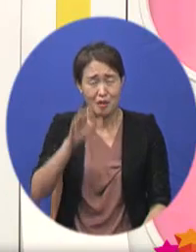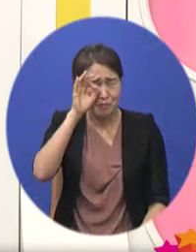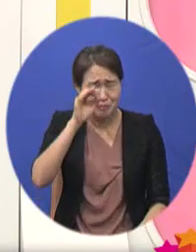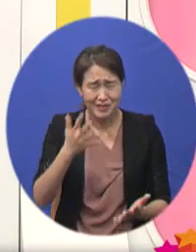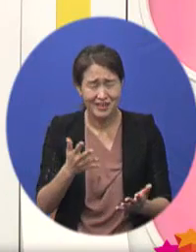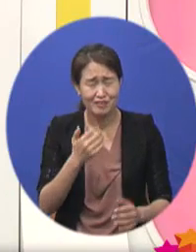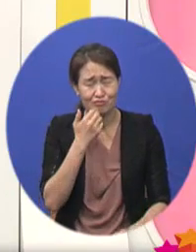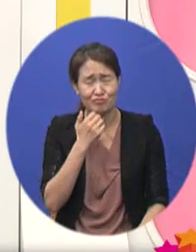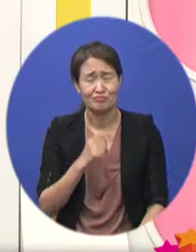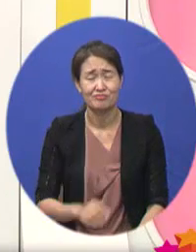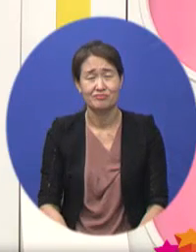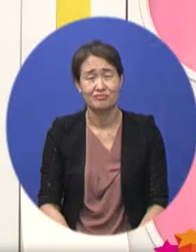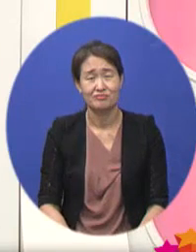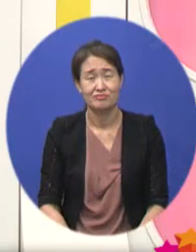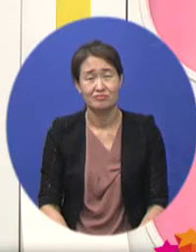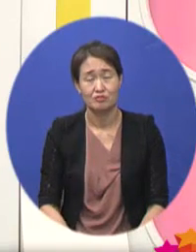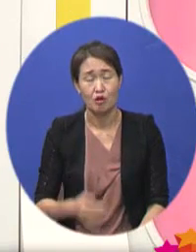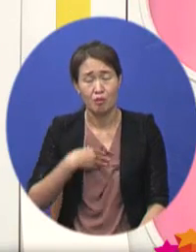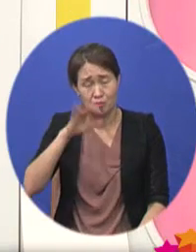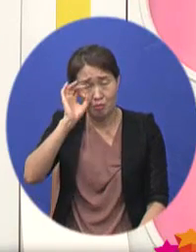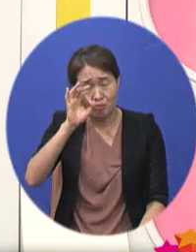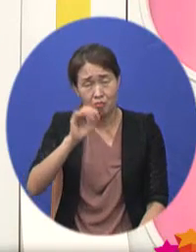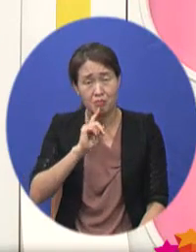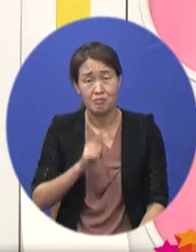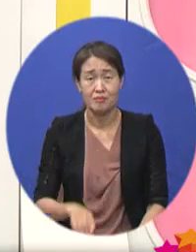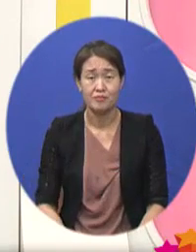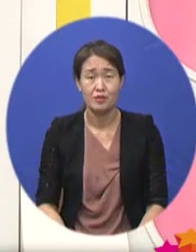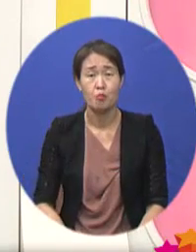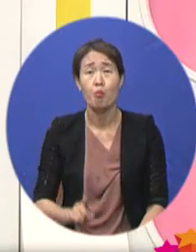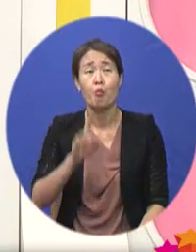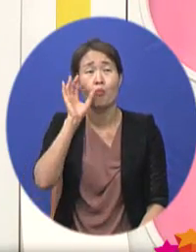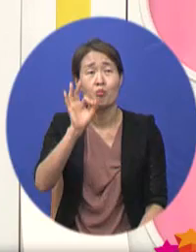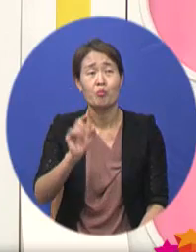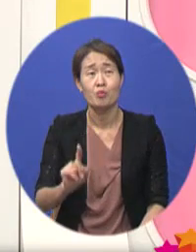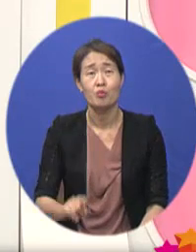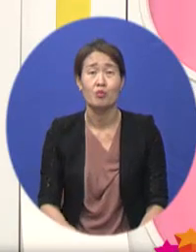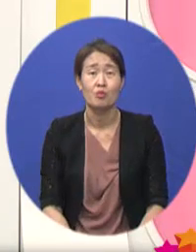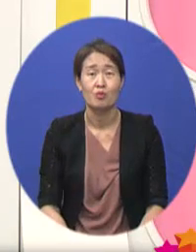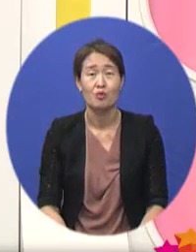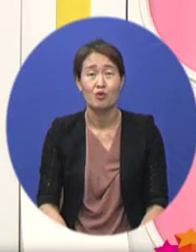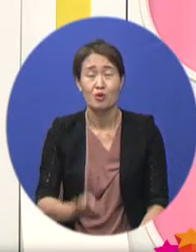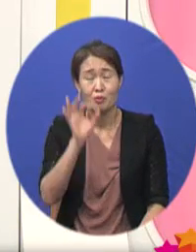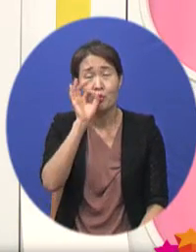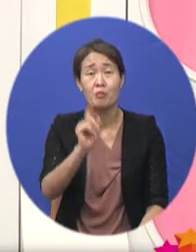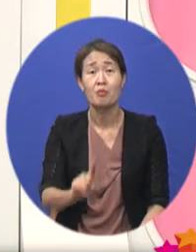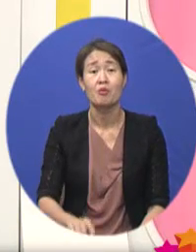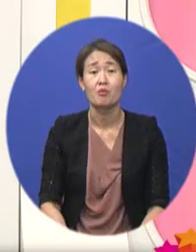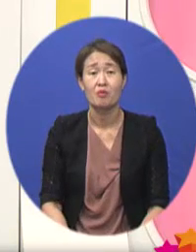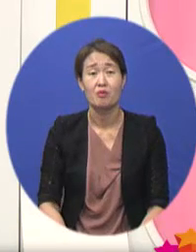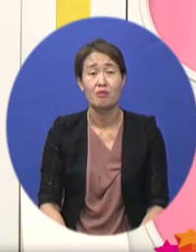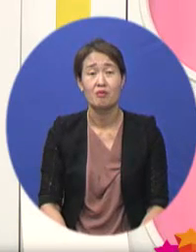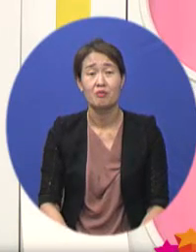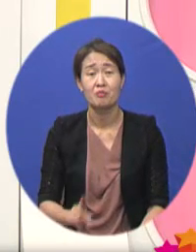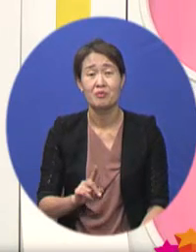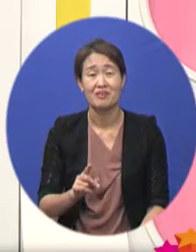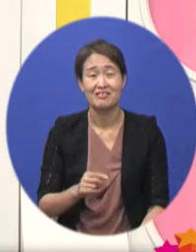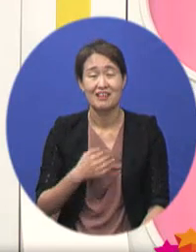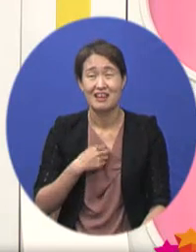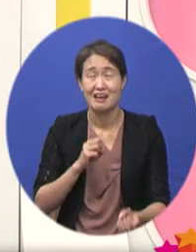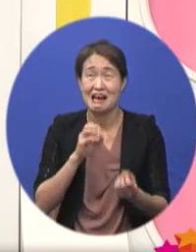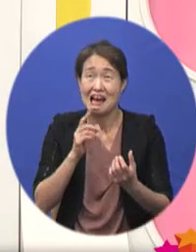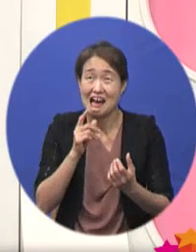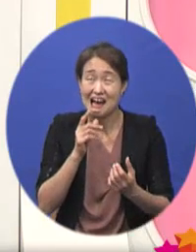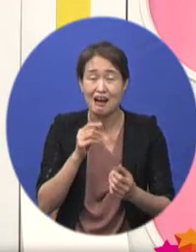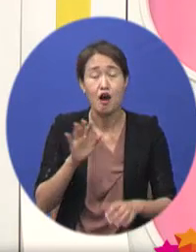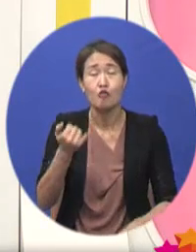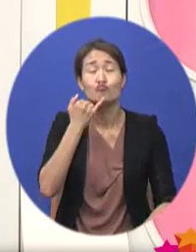못해. 근데 내가 볼게? 뭘 봐? 뭘 봐? 뭘 보냐고요? 뭐 얘기했다가 지금 또 뭐라고 하실 것 같아서